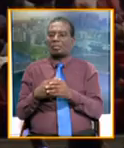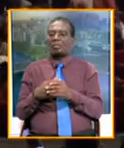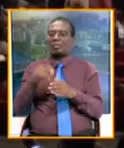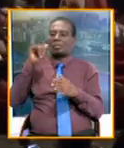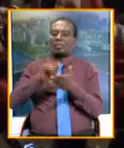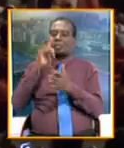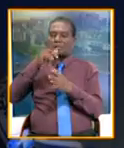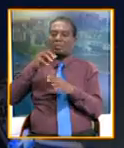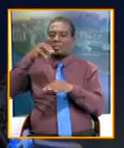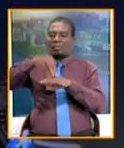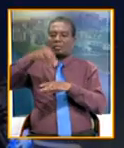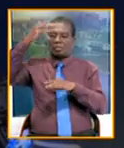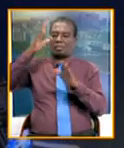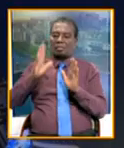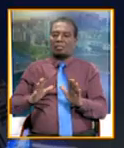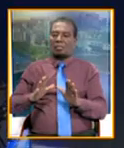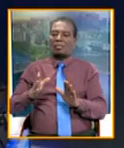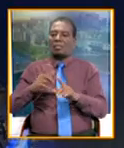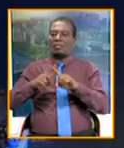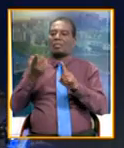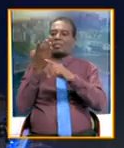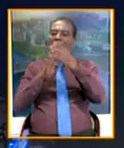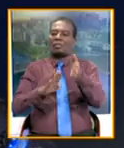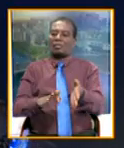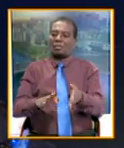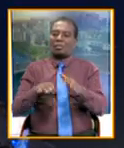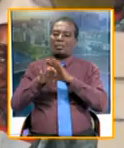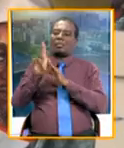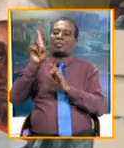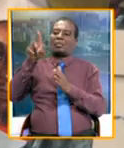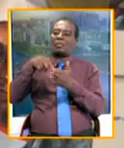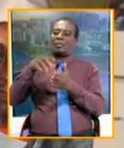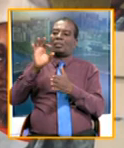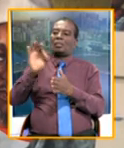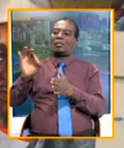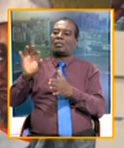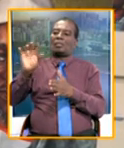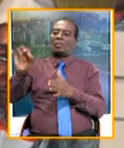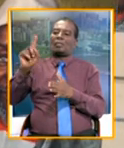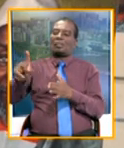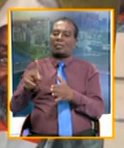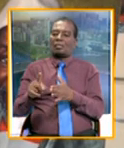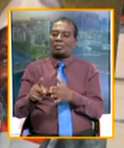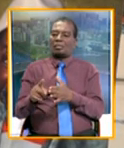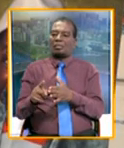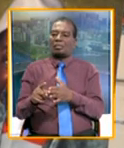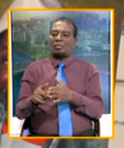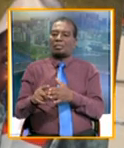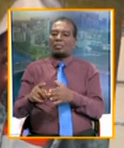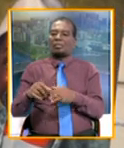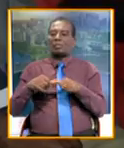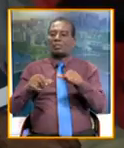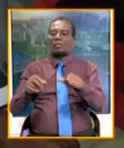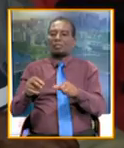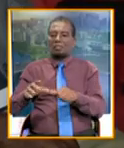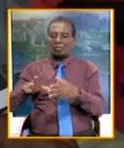africain, décédé en 1991. L'érudit, dont l'héritage continue d'instruire le